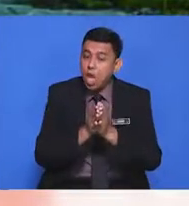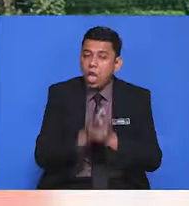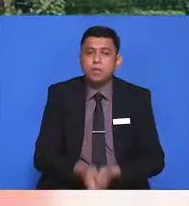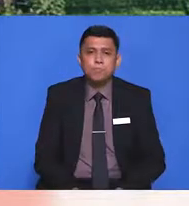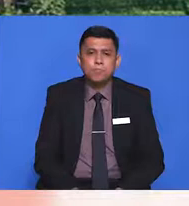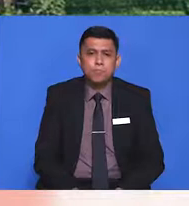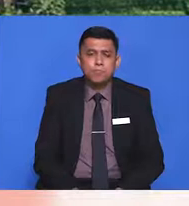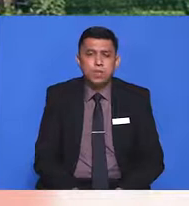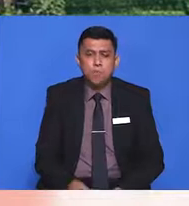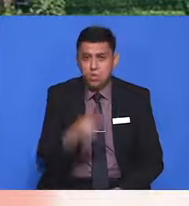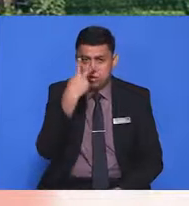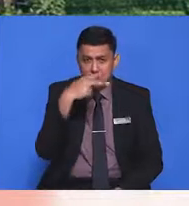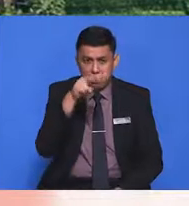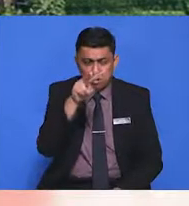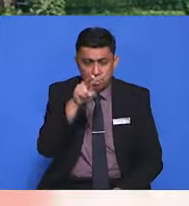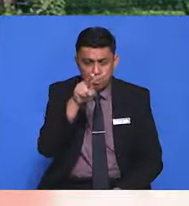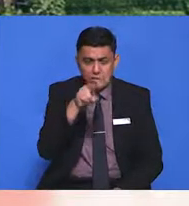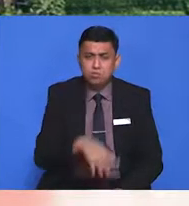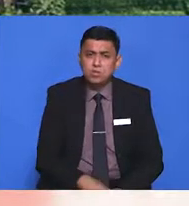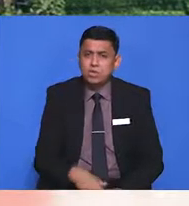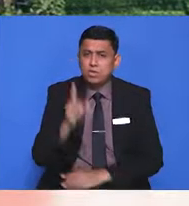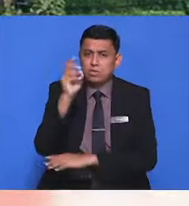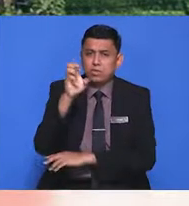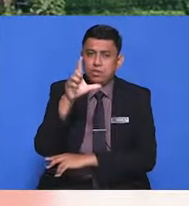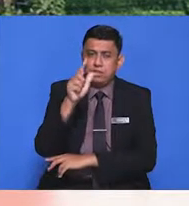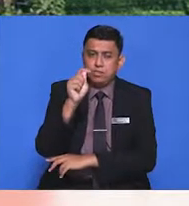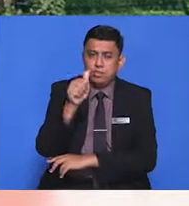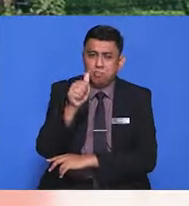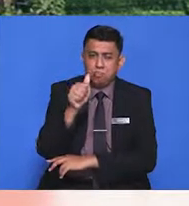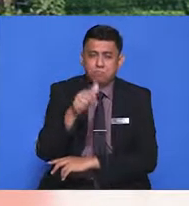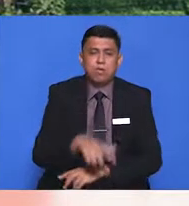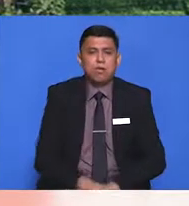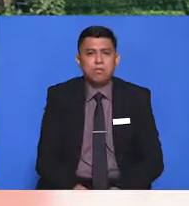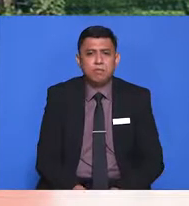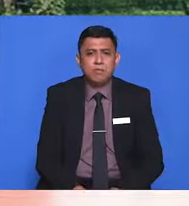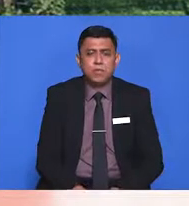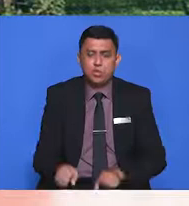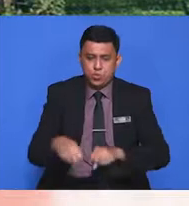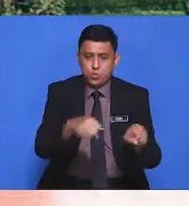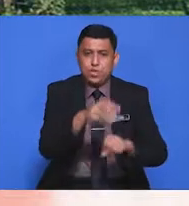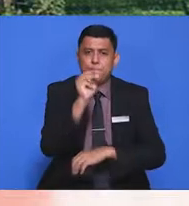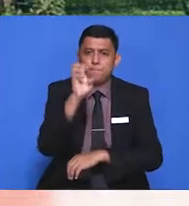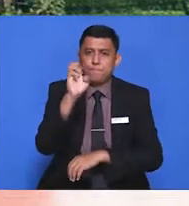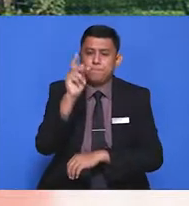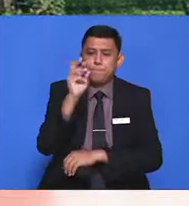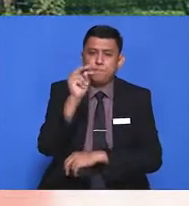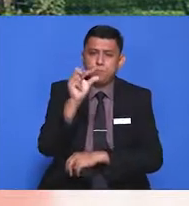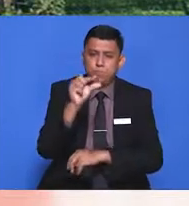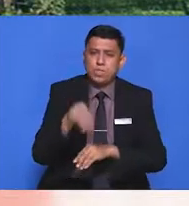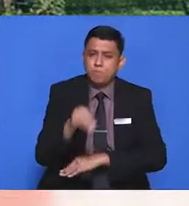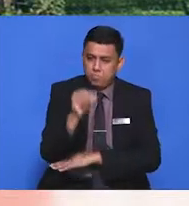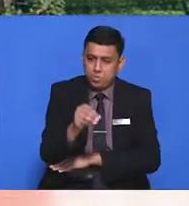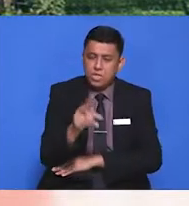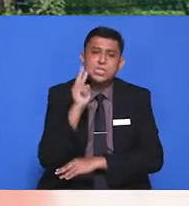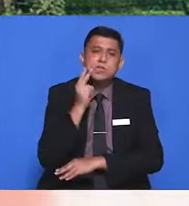memaparkan pandangan udara sebahagian Delta Sungai Mekong di Vietnam. Aktiviti pertanian seperti sayur